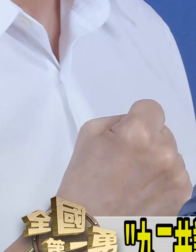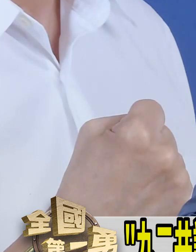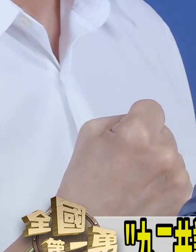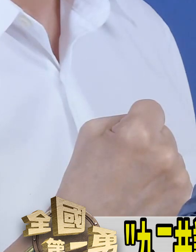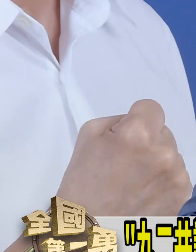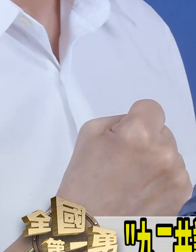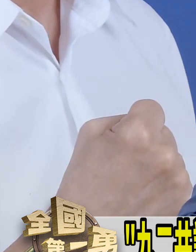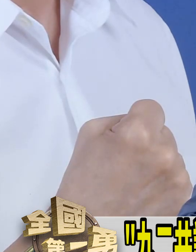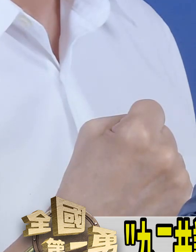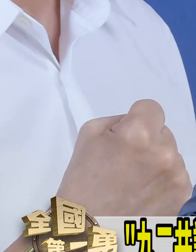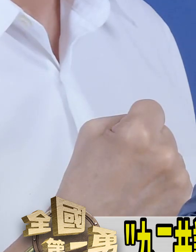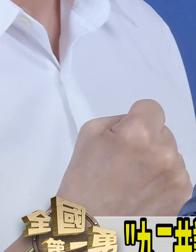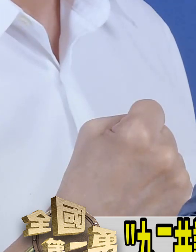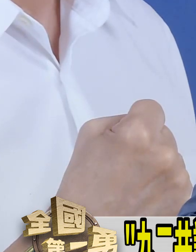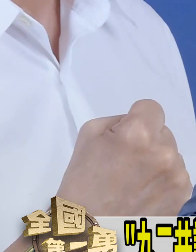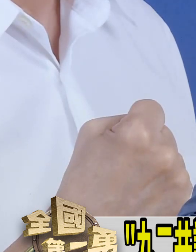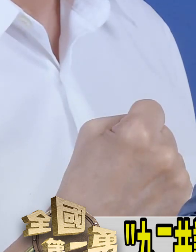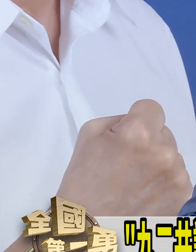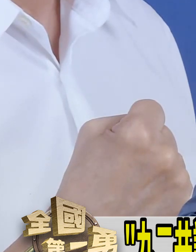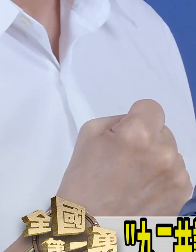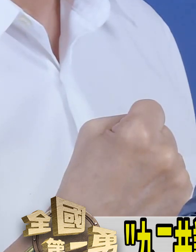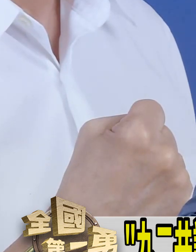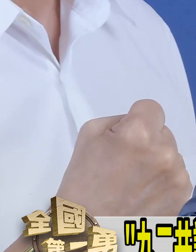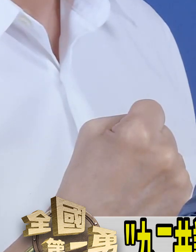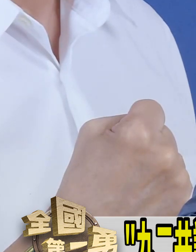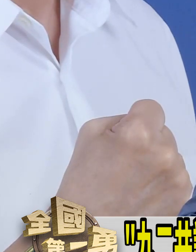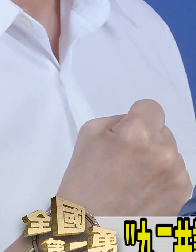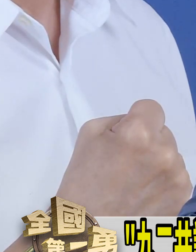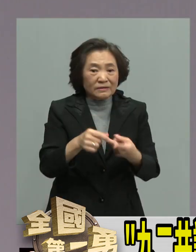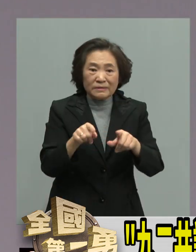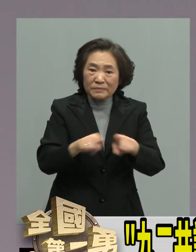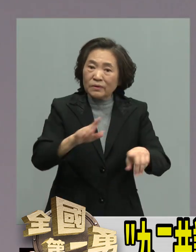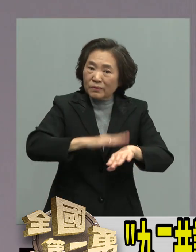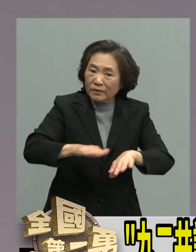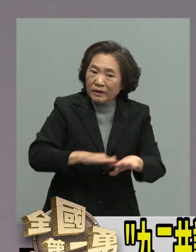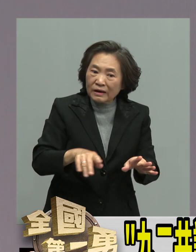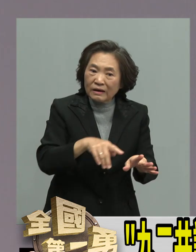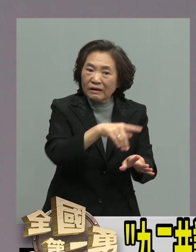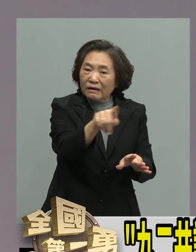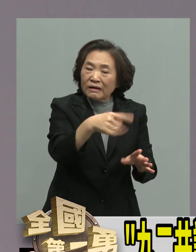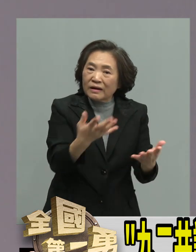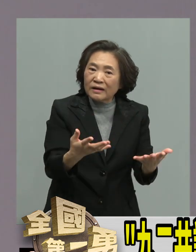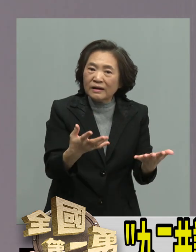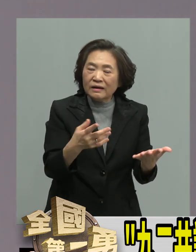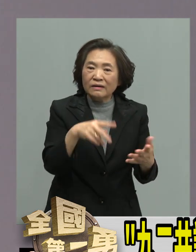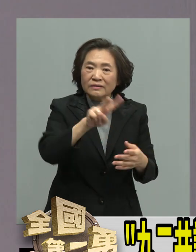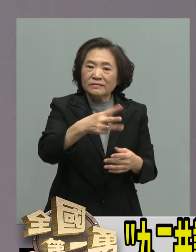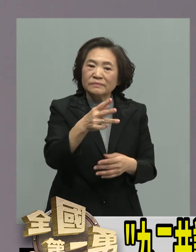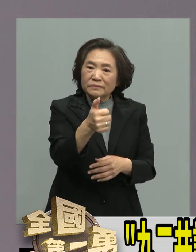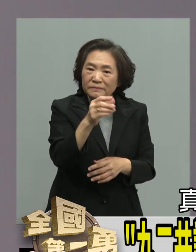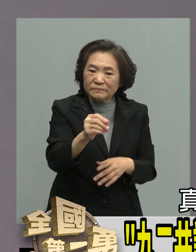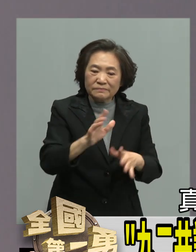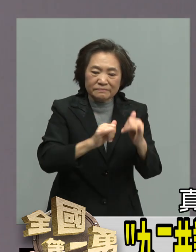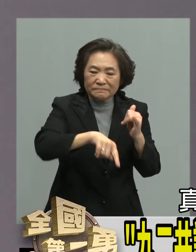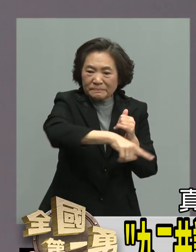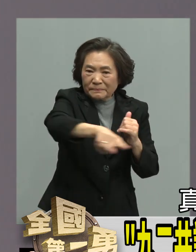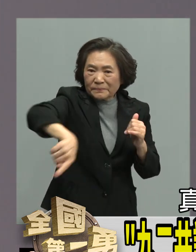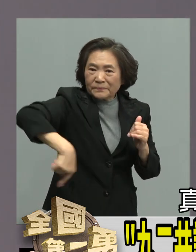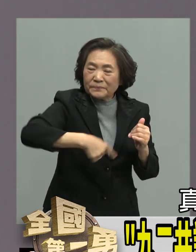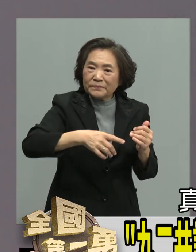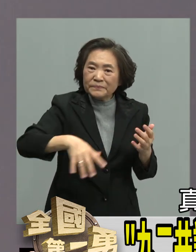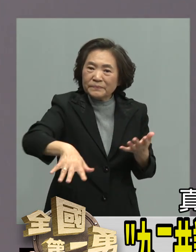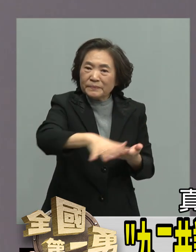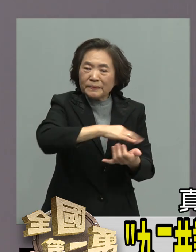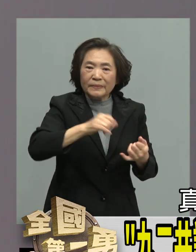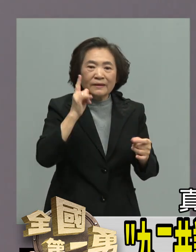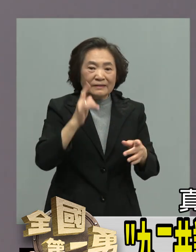我跟你讲这个，这对我来讲是足大足大的侮辱。 2350万条宝贵的生命，真的可以寄托